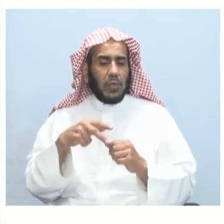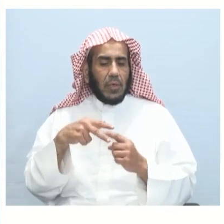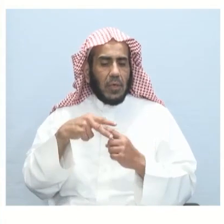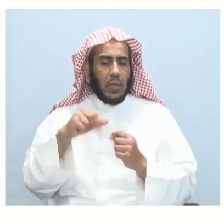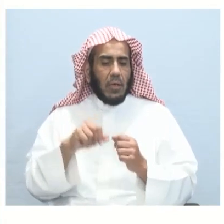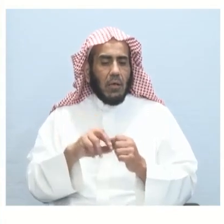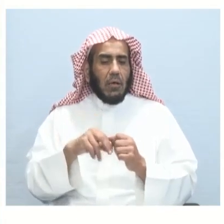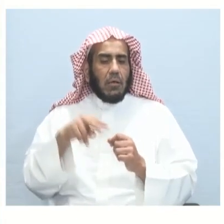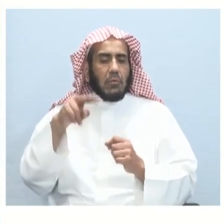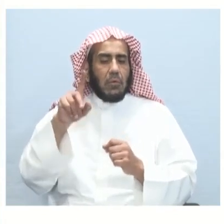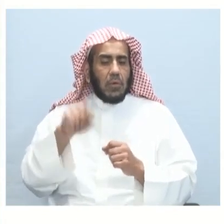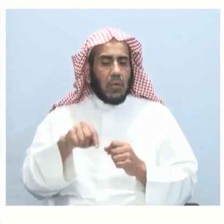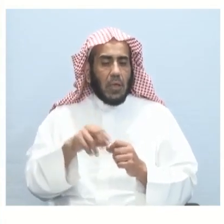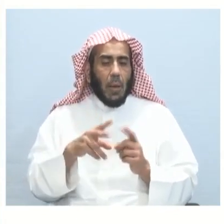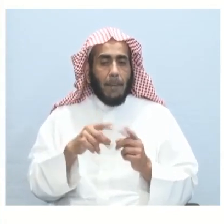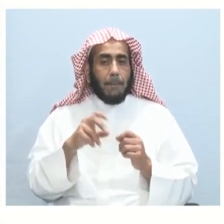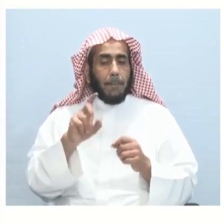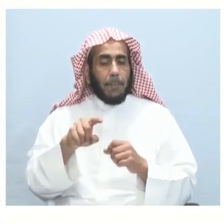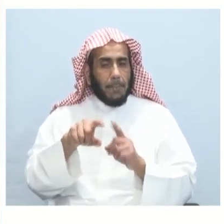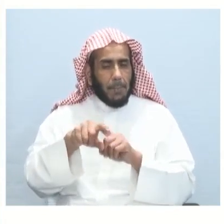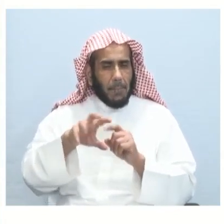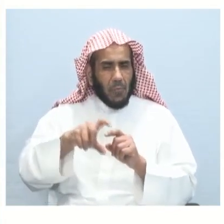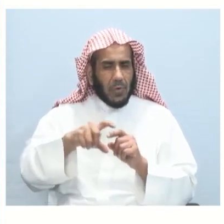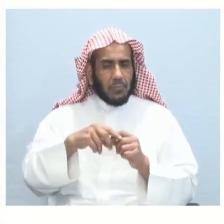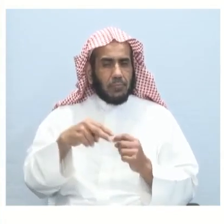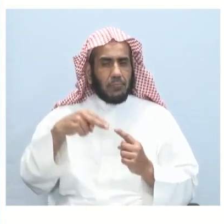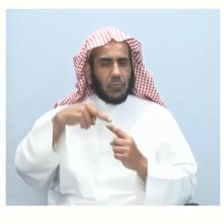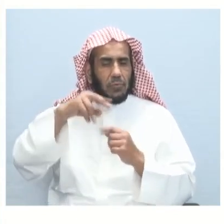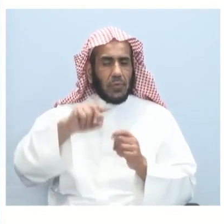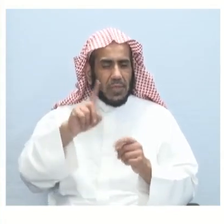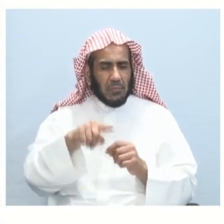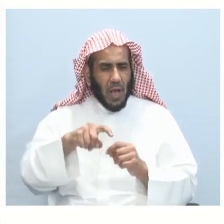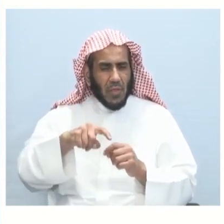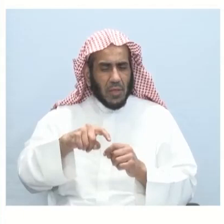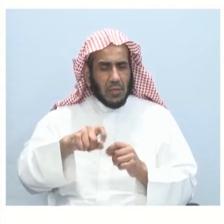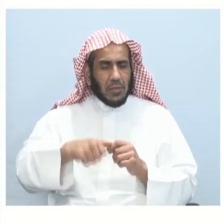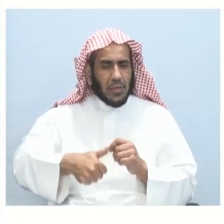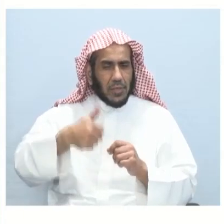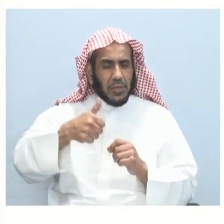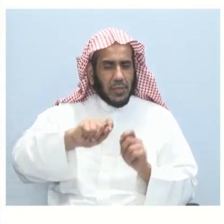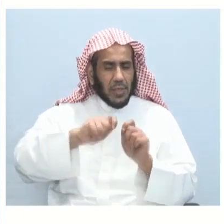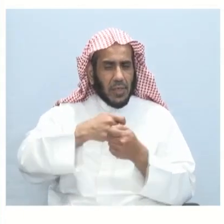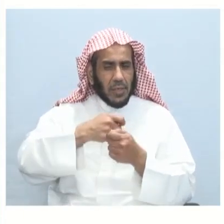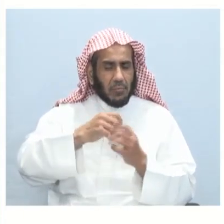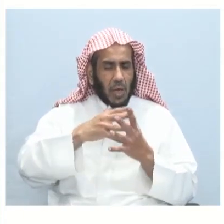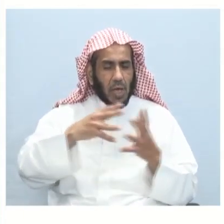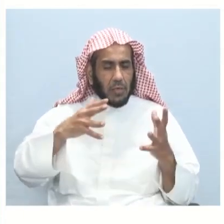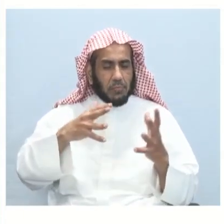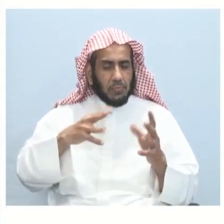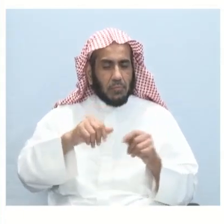بالضغط على احد هذه المقابض بزر الفاره الايسر مع استمرار الضغط نستطيع تغيير حجم